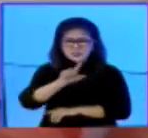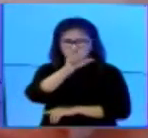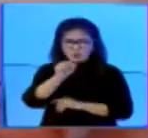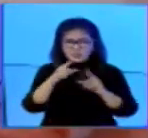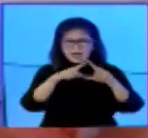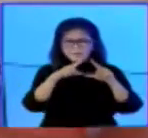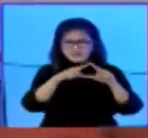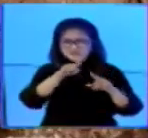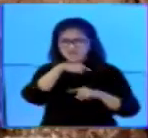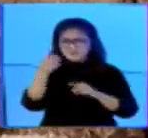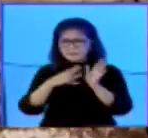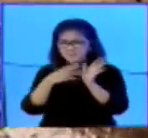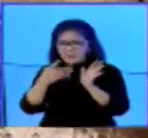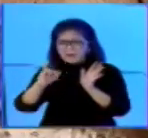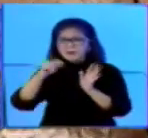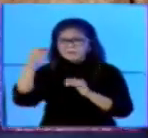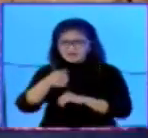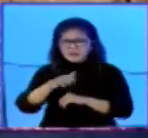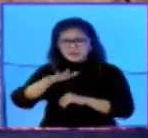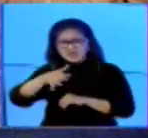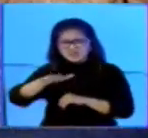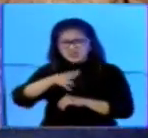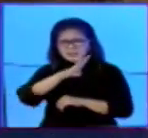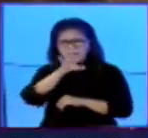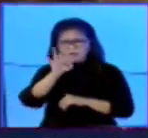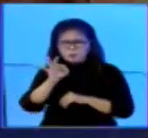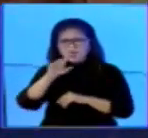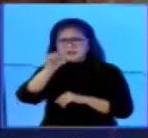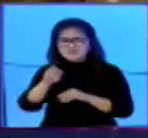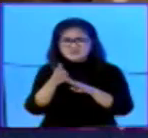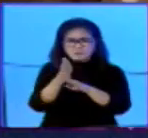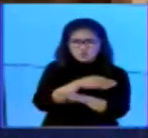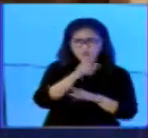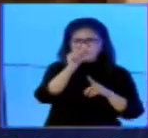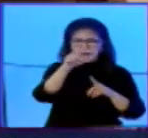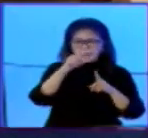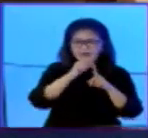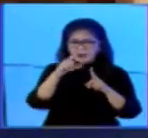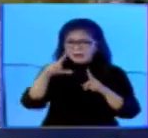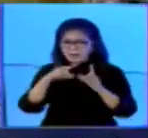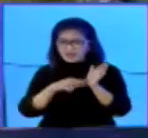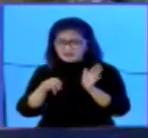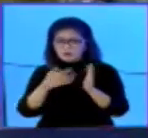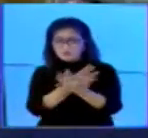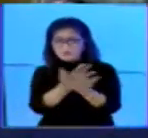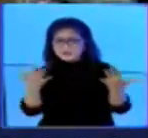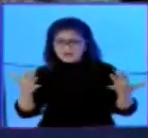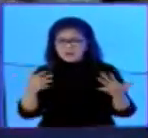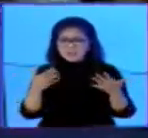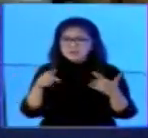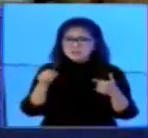mengacu rata-rata 3 bulan sebelumnya. PLN meminta masyarakat tidak terkejut lantaran ini merupakan jalan keluar PLN